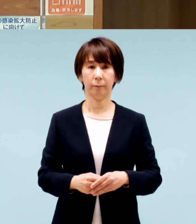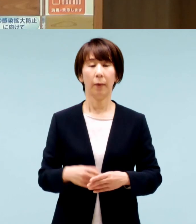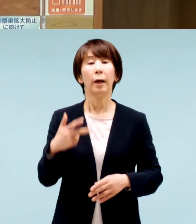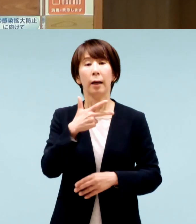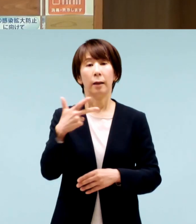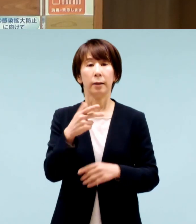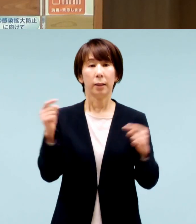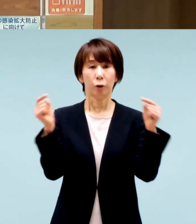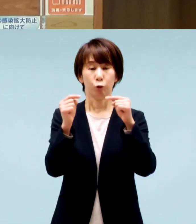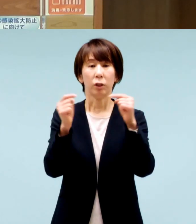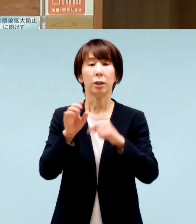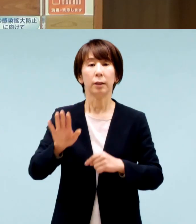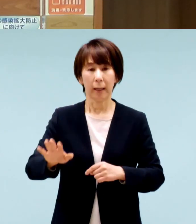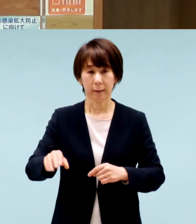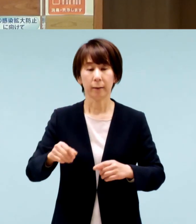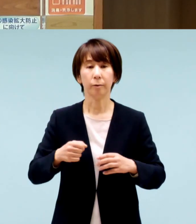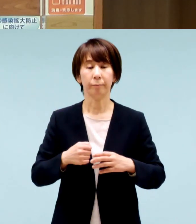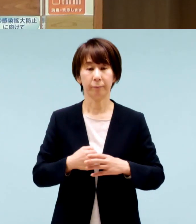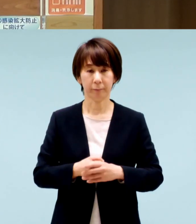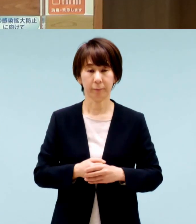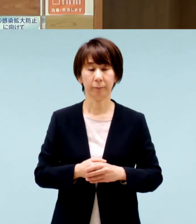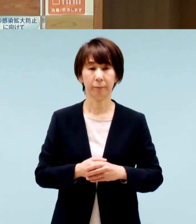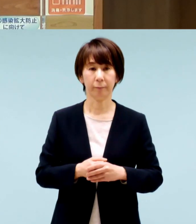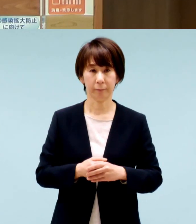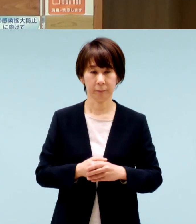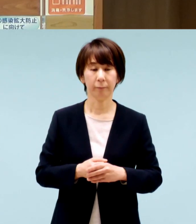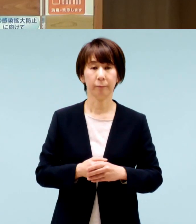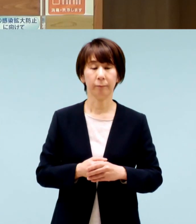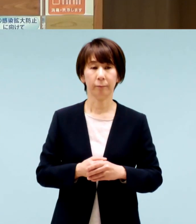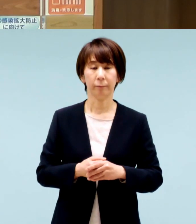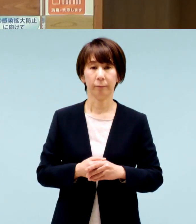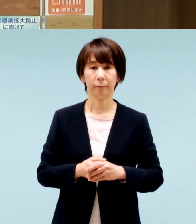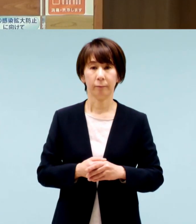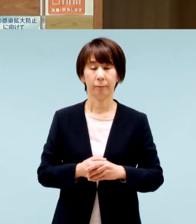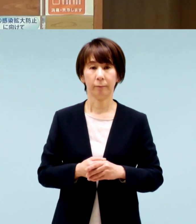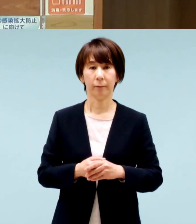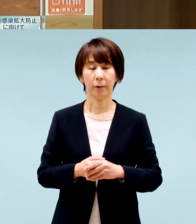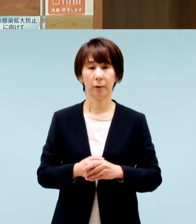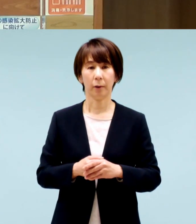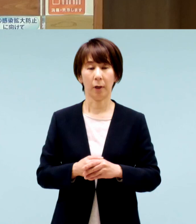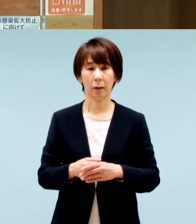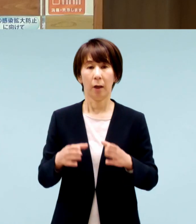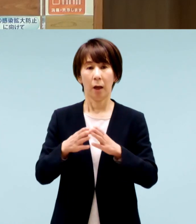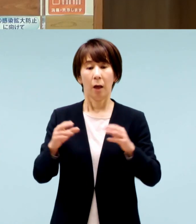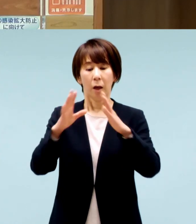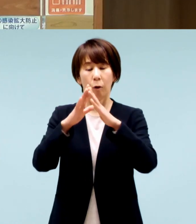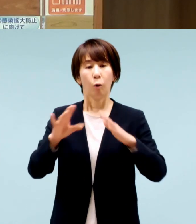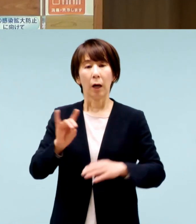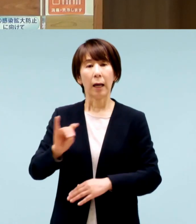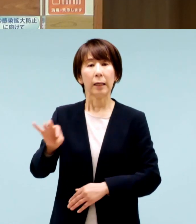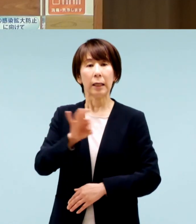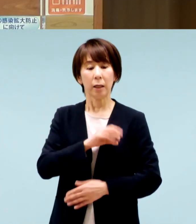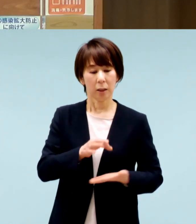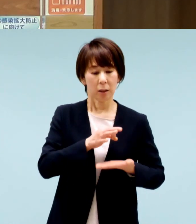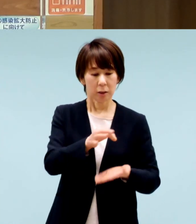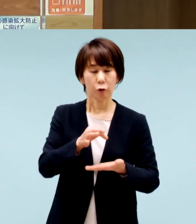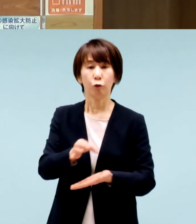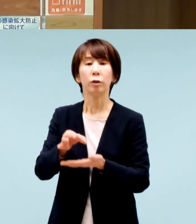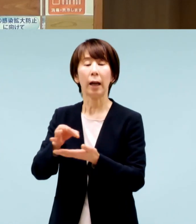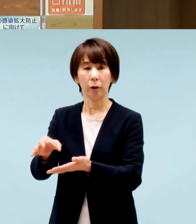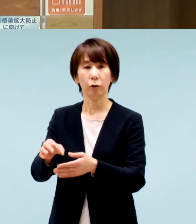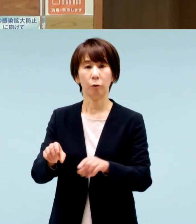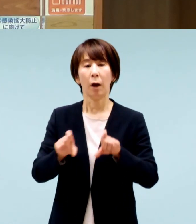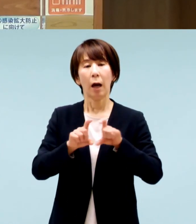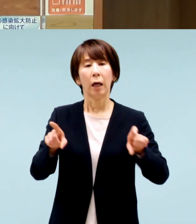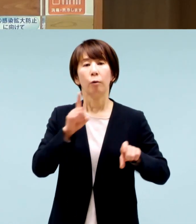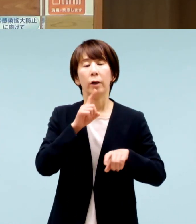知事通信の三谷と申します。また話題変わるんですけども、国会議員に支給される